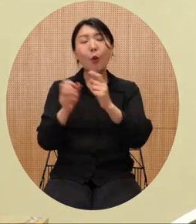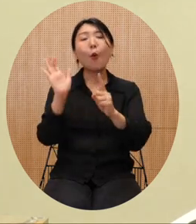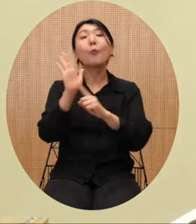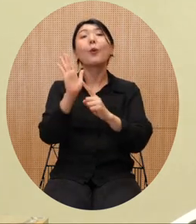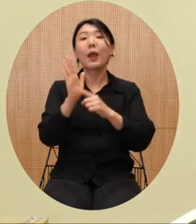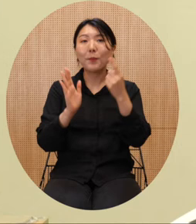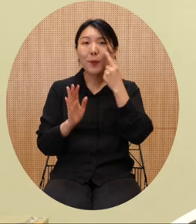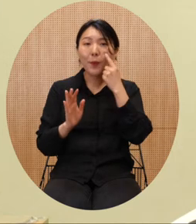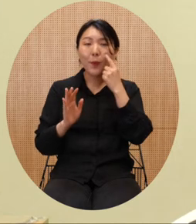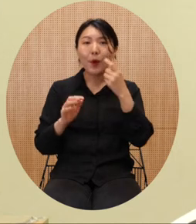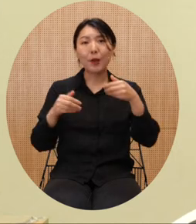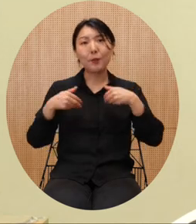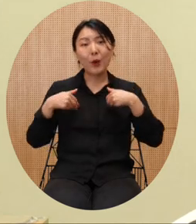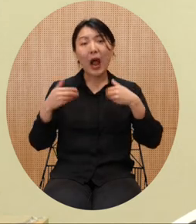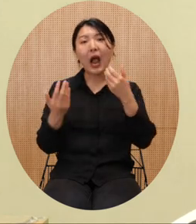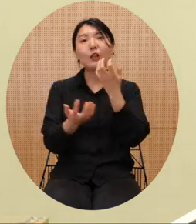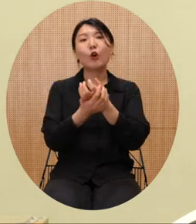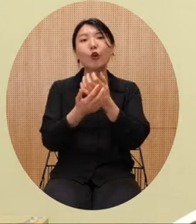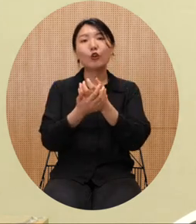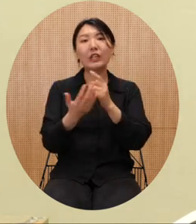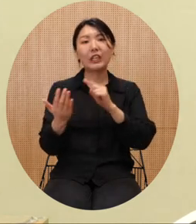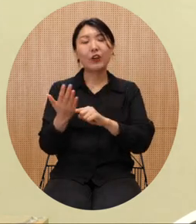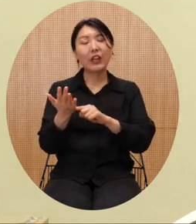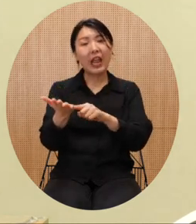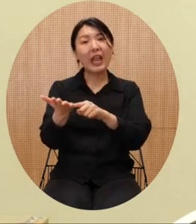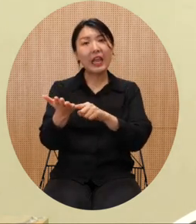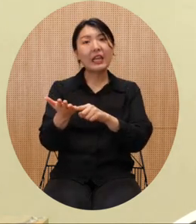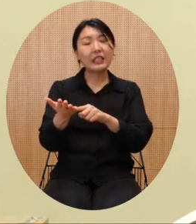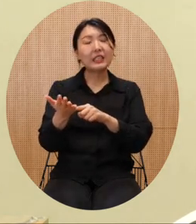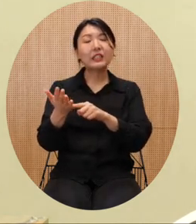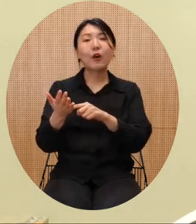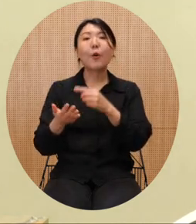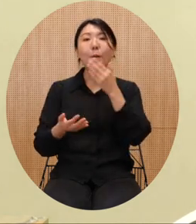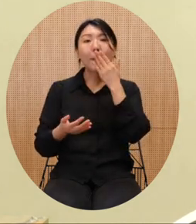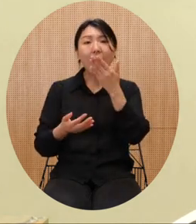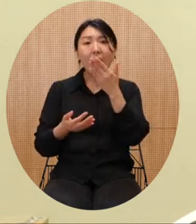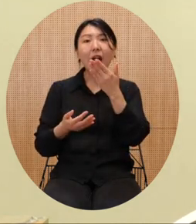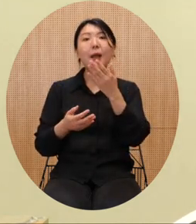서류도 온라인으로 제출을 할 수 있게끔 한다고 하면 아마 이